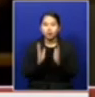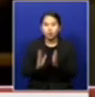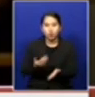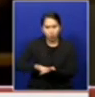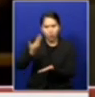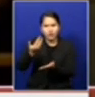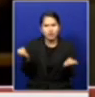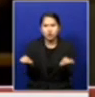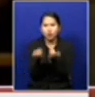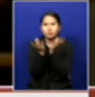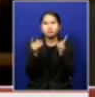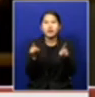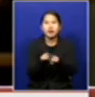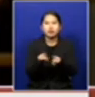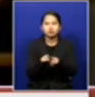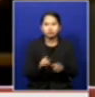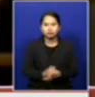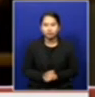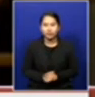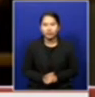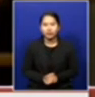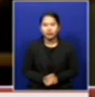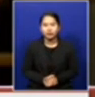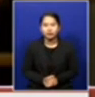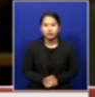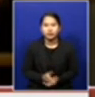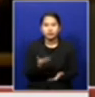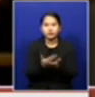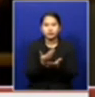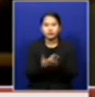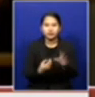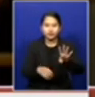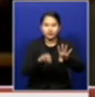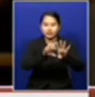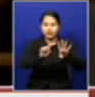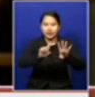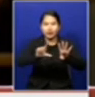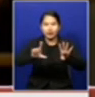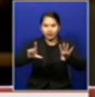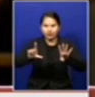400,000ล้านเอาให้เศรษฐีไปเยียวยาตัวเอง